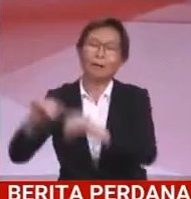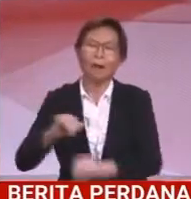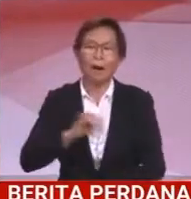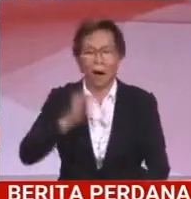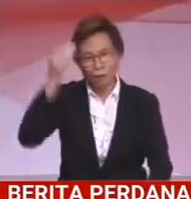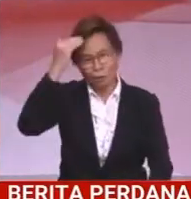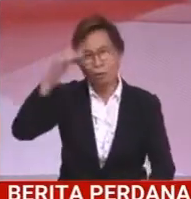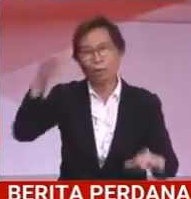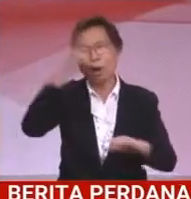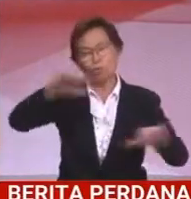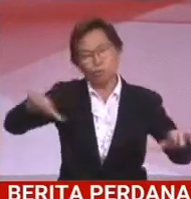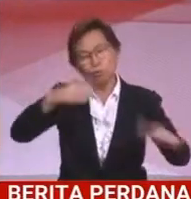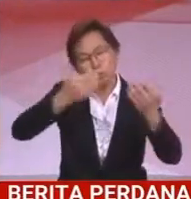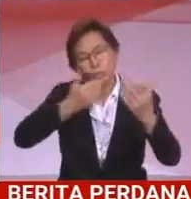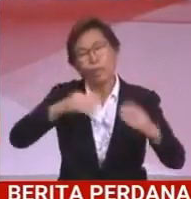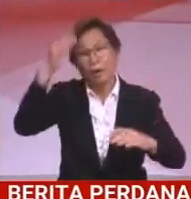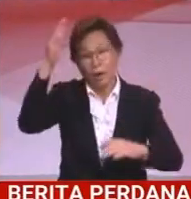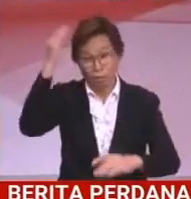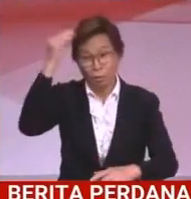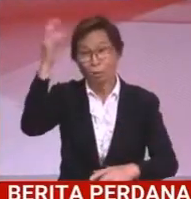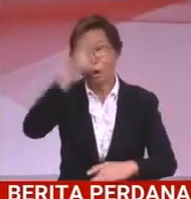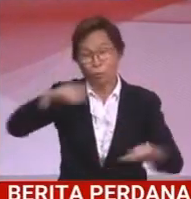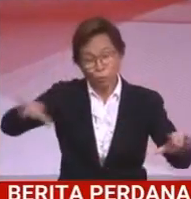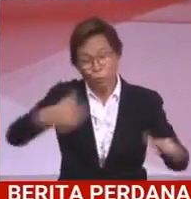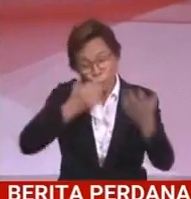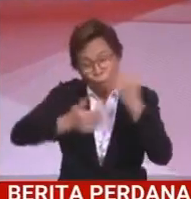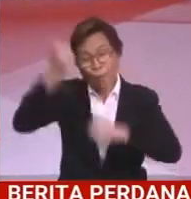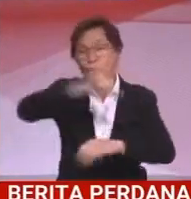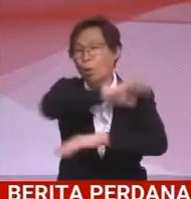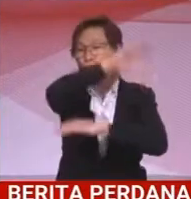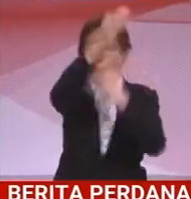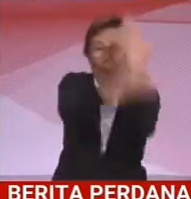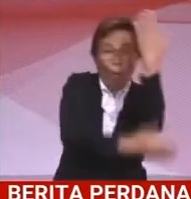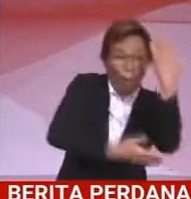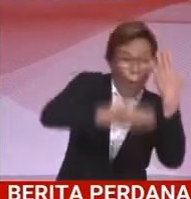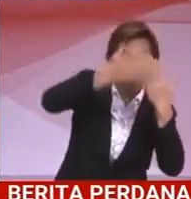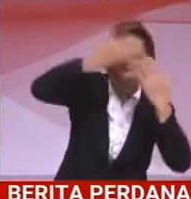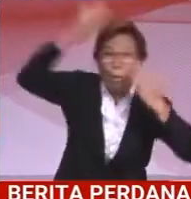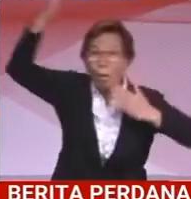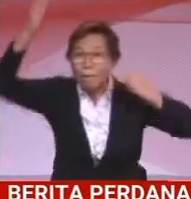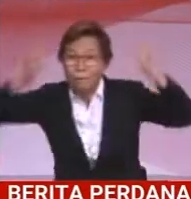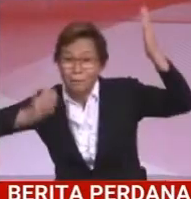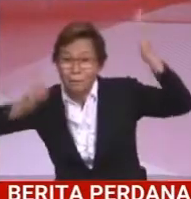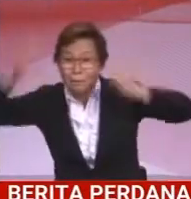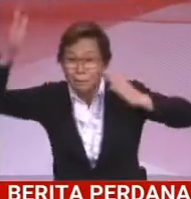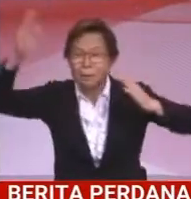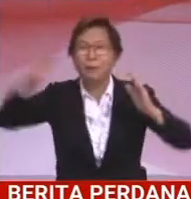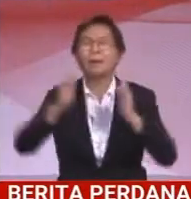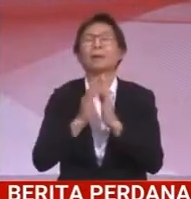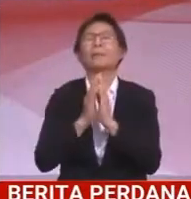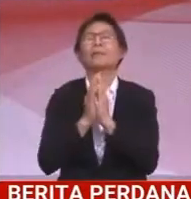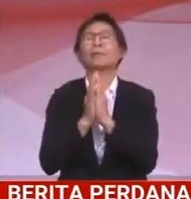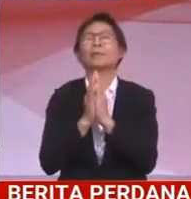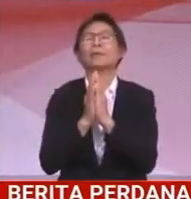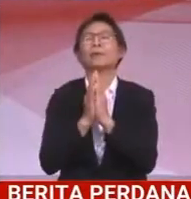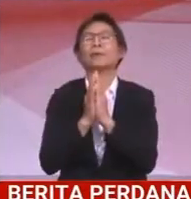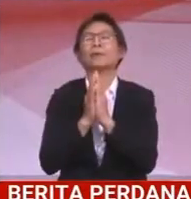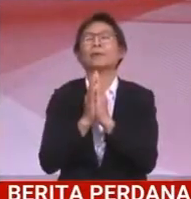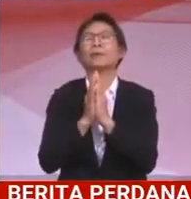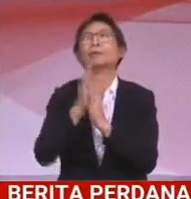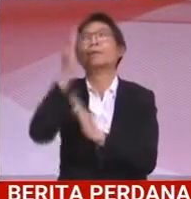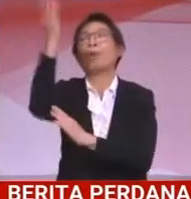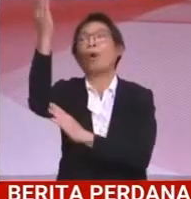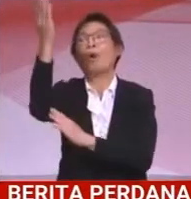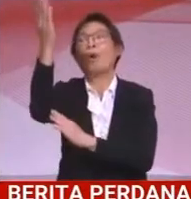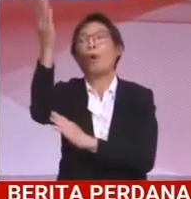doing its best. So I feel the whole nation should pray that through God's grace that we'll be free of this.